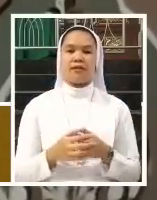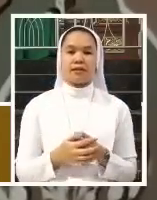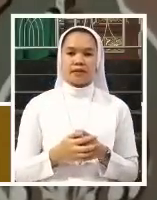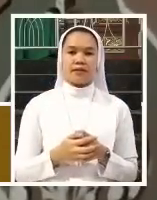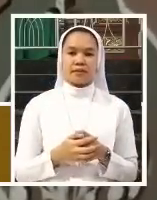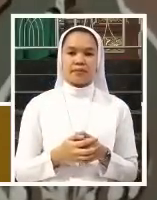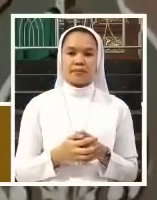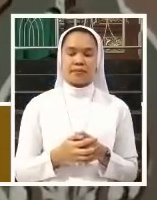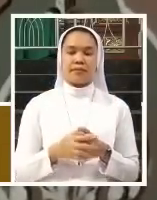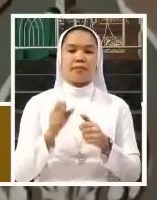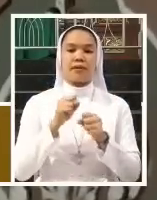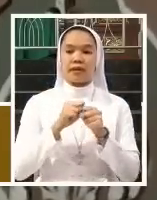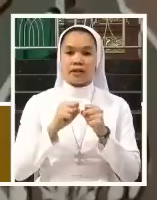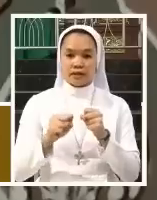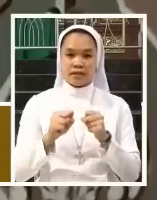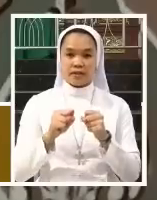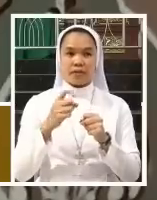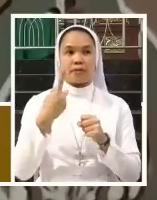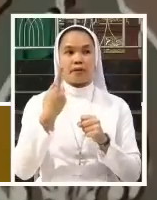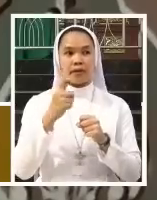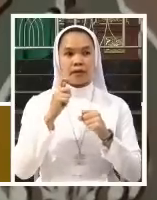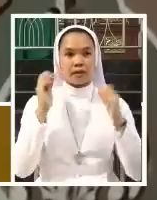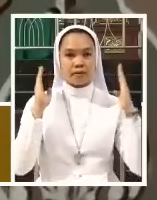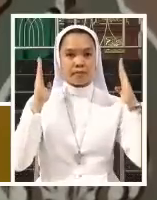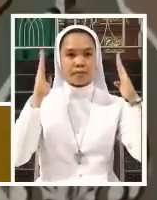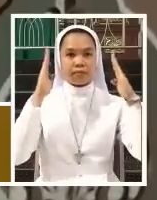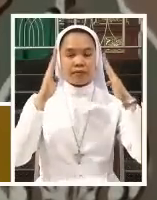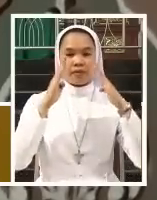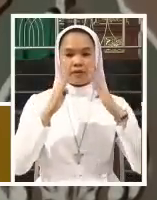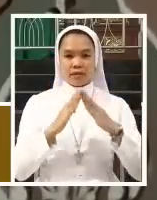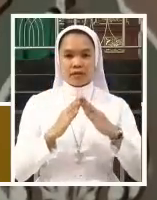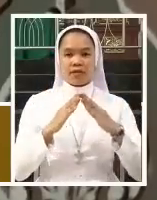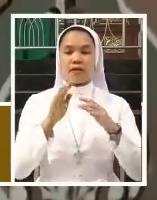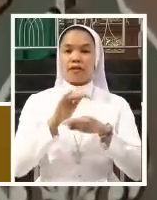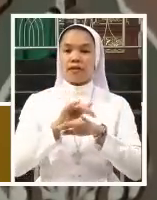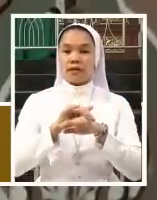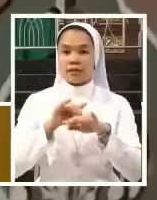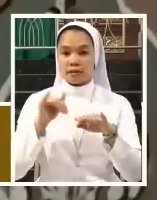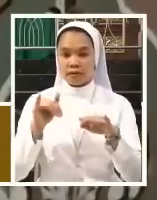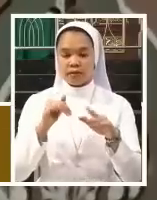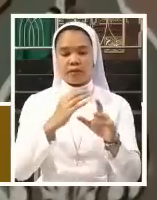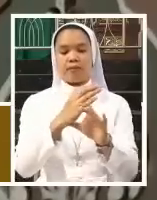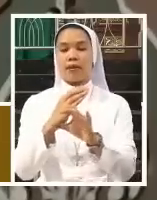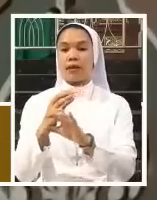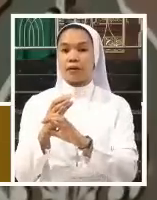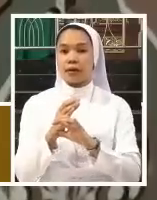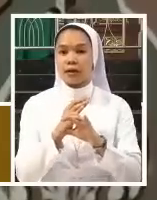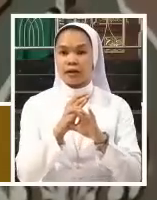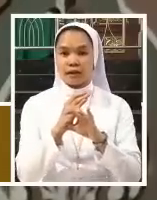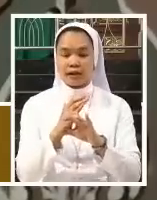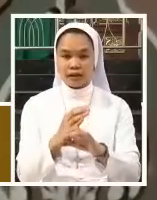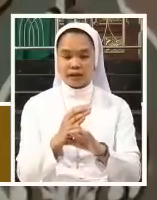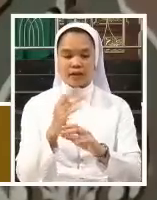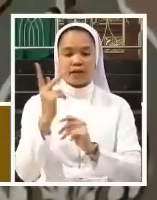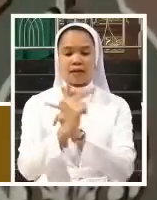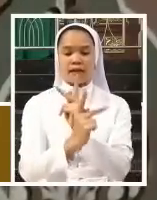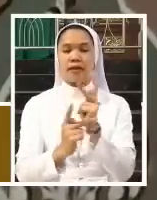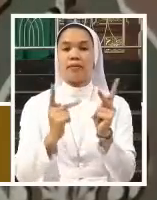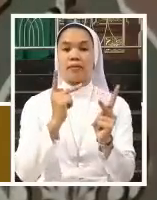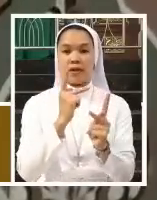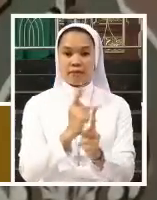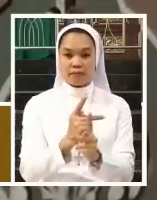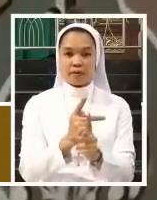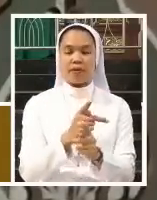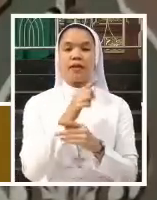Kaya nga, ang ubispo na inapudan para pangataman ang banwaan, ang